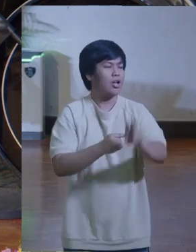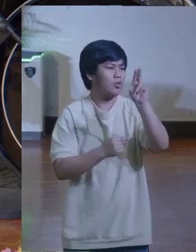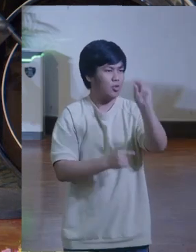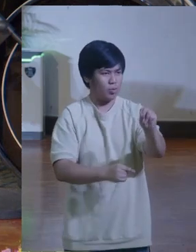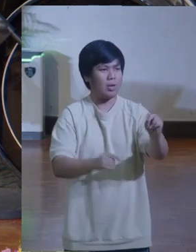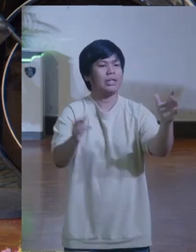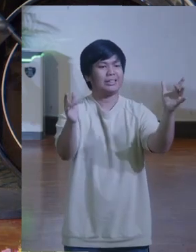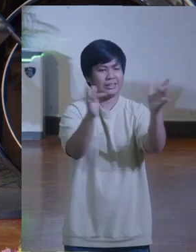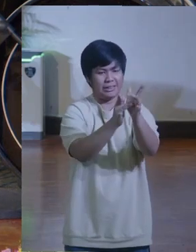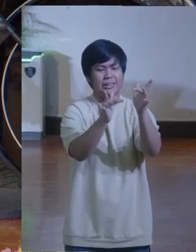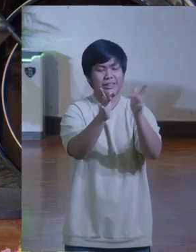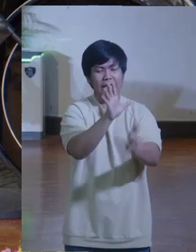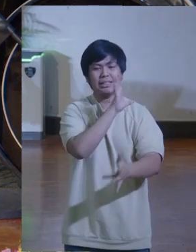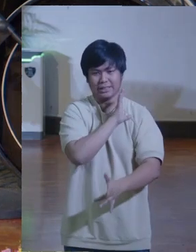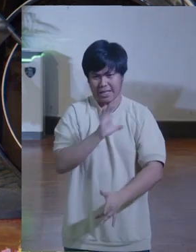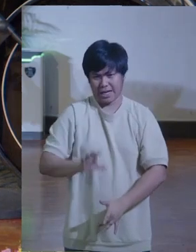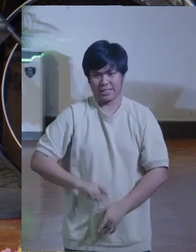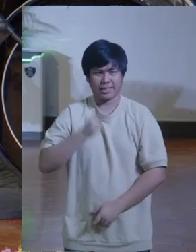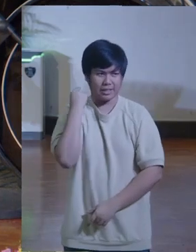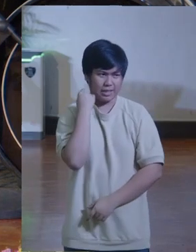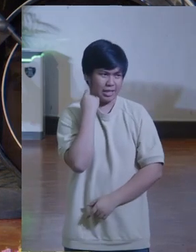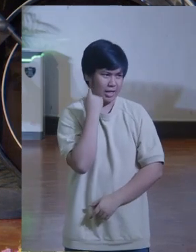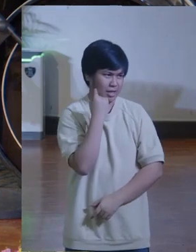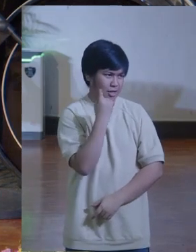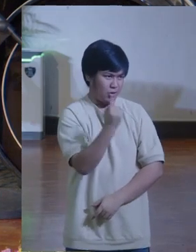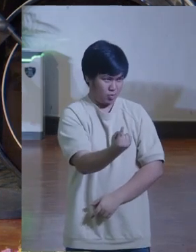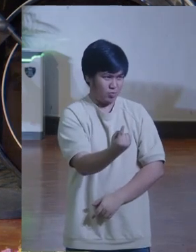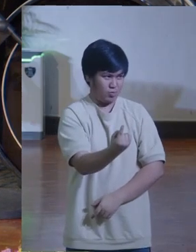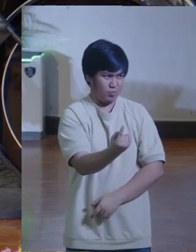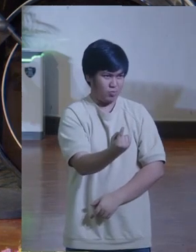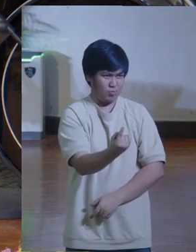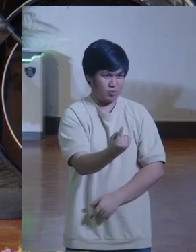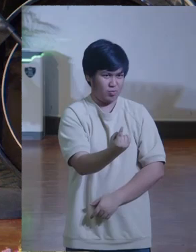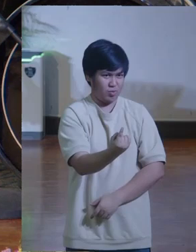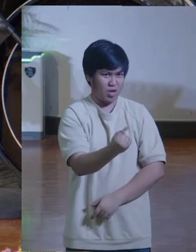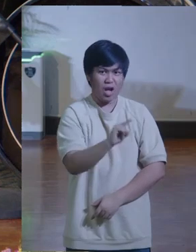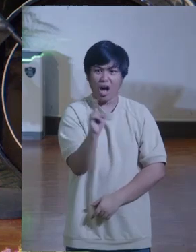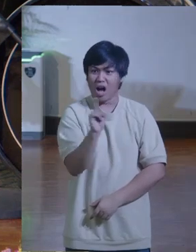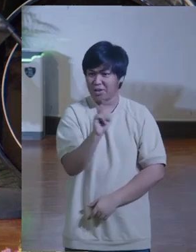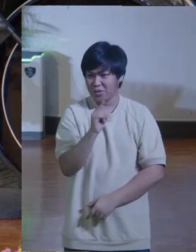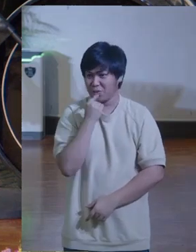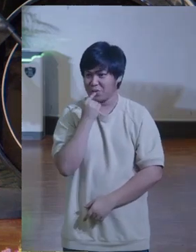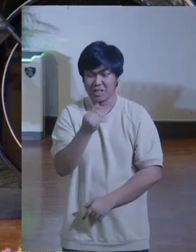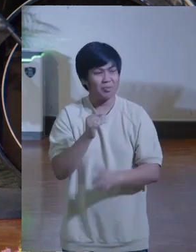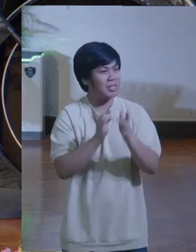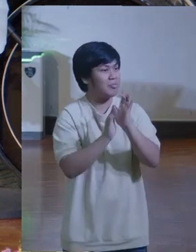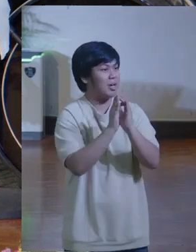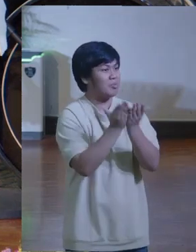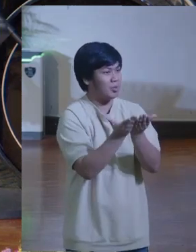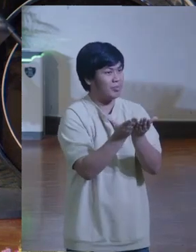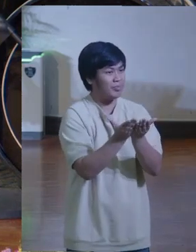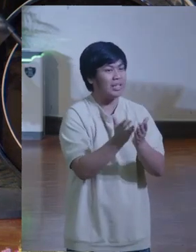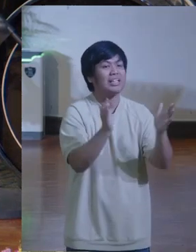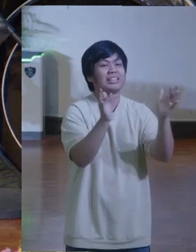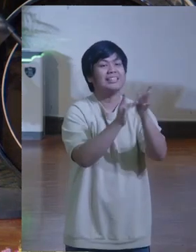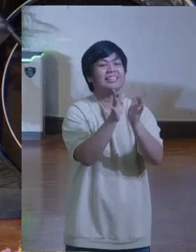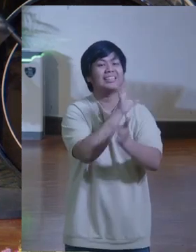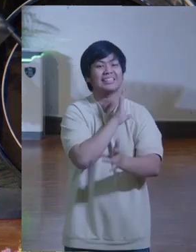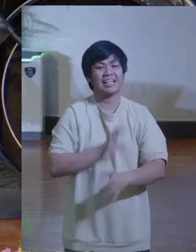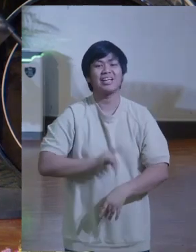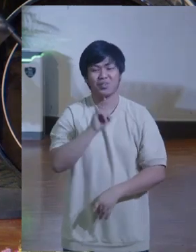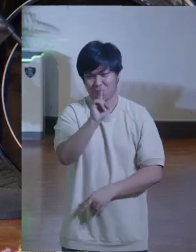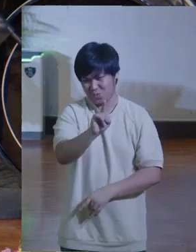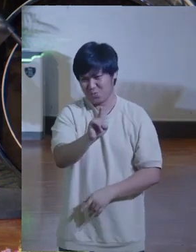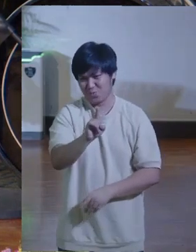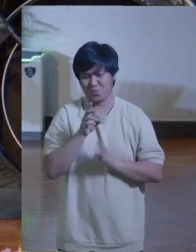Christ alone. So tingnan po natin ang tamang katotohanan. Si Kristo lang dapat. Si